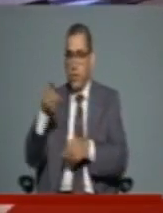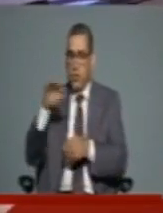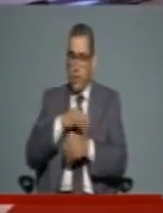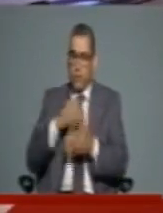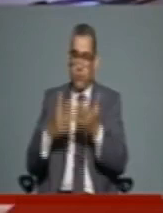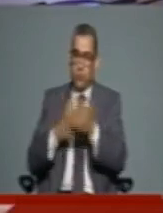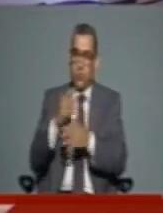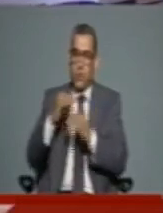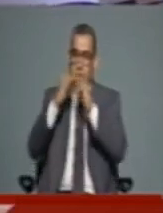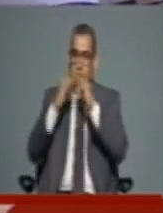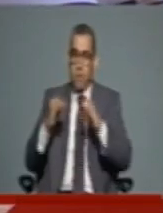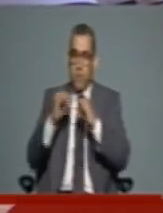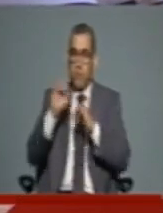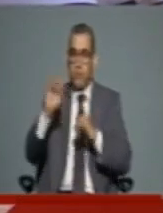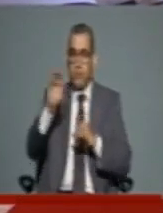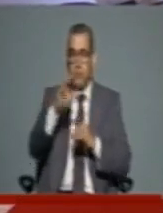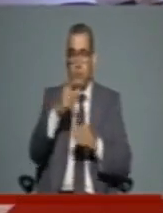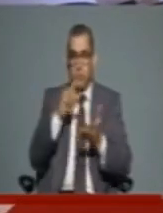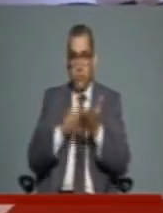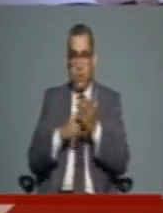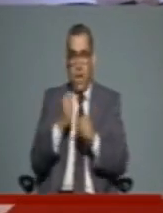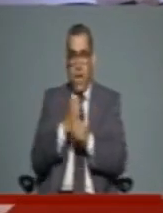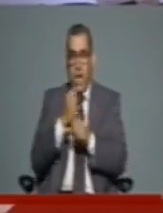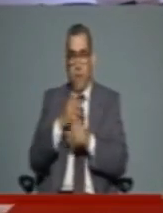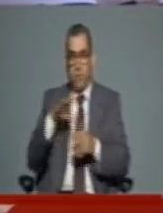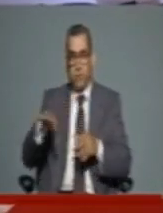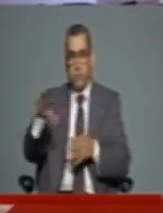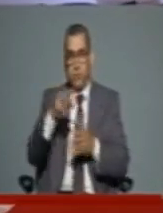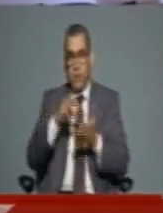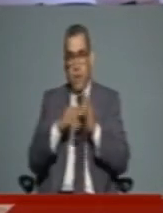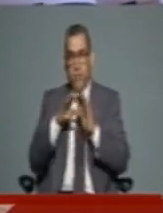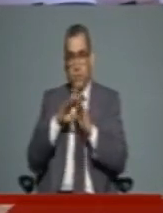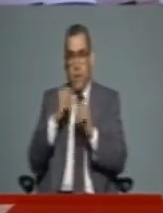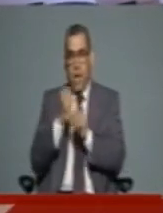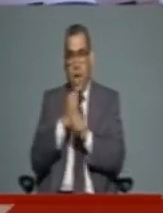دول على الاقل بيشتغل فيه ثلاثه، وبالتالي ده عمل اكثر من